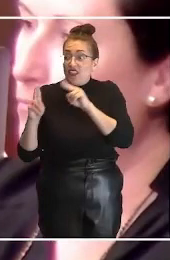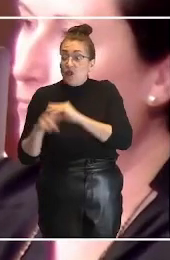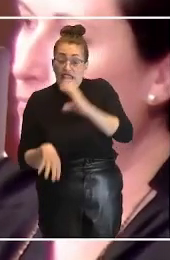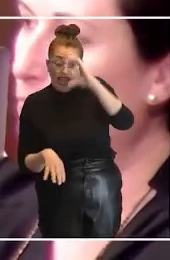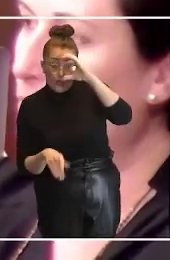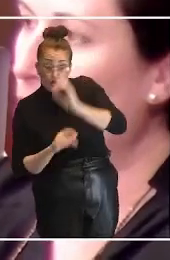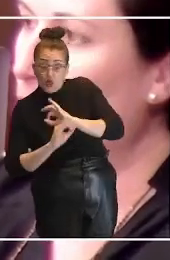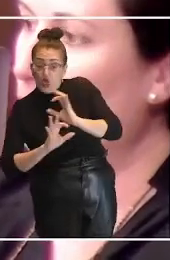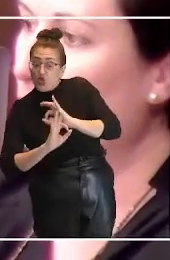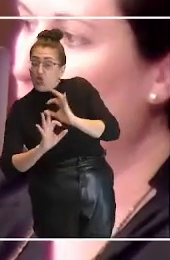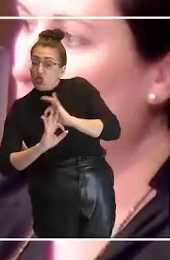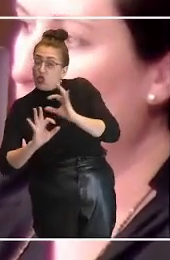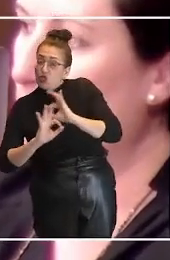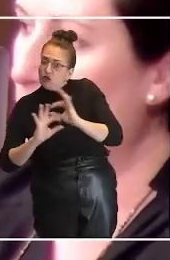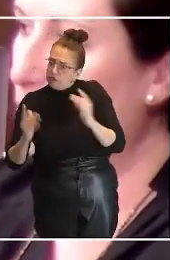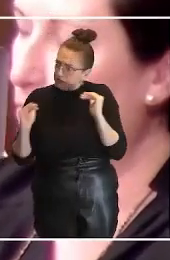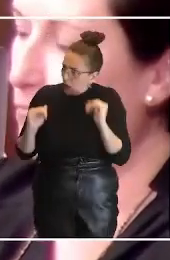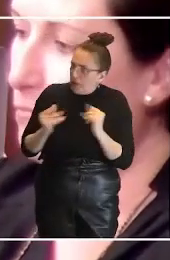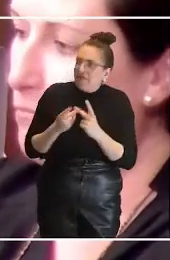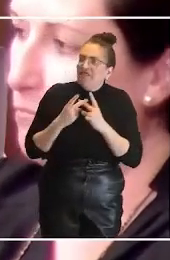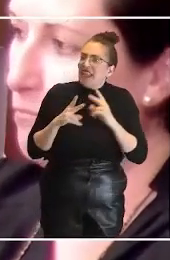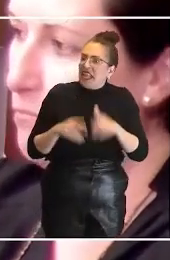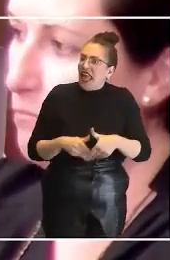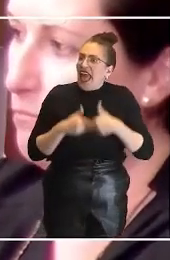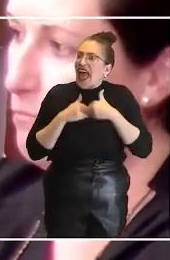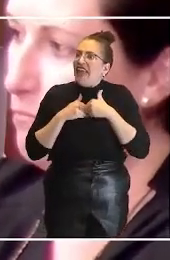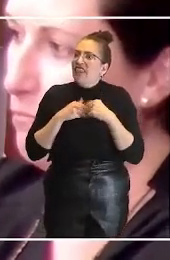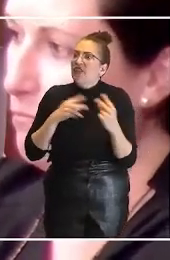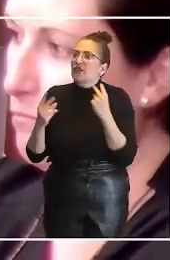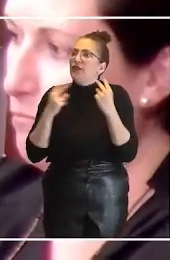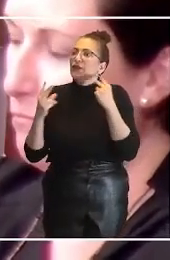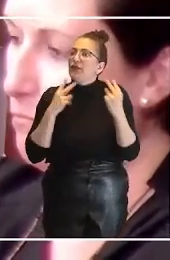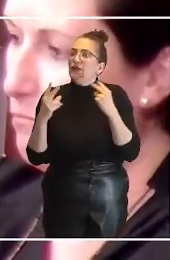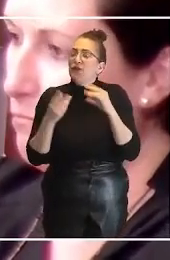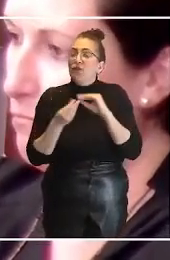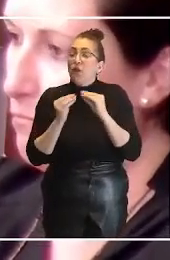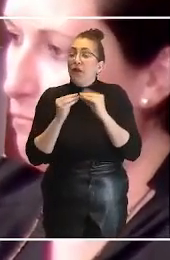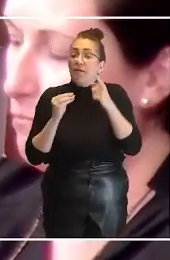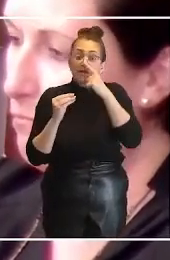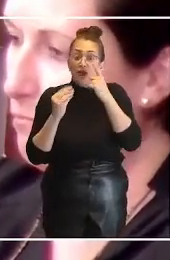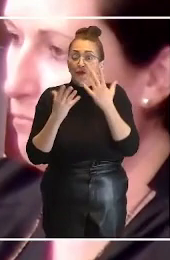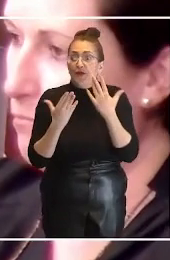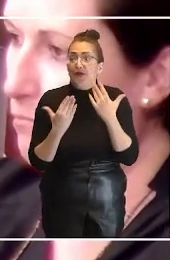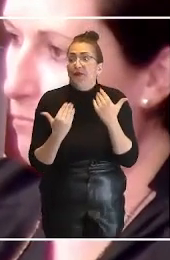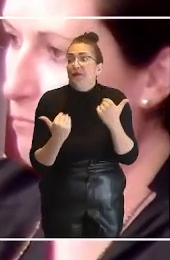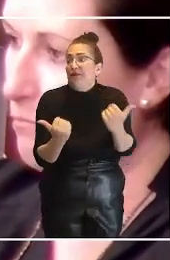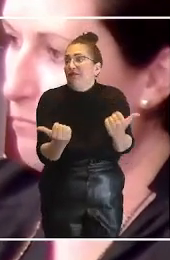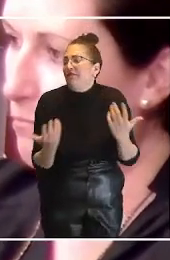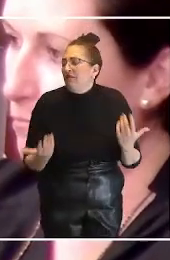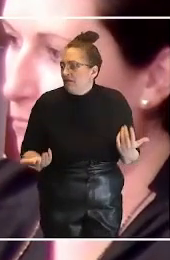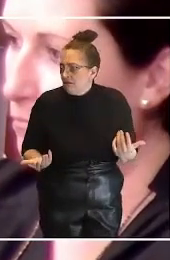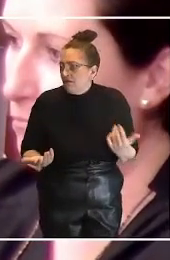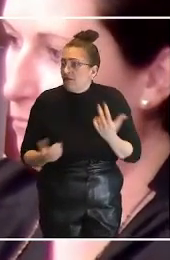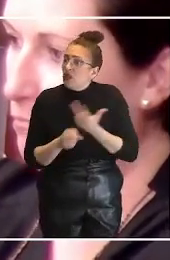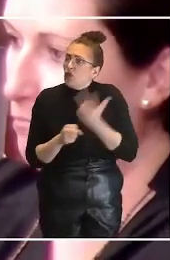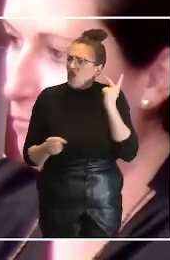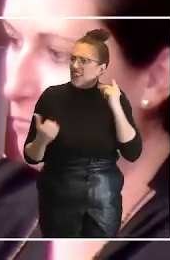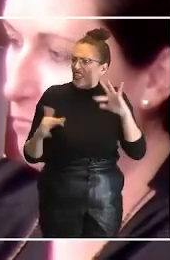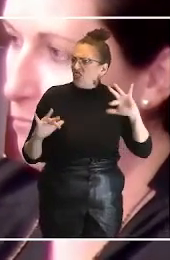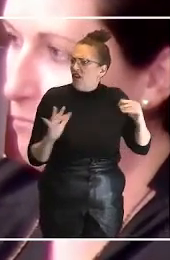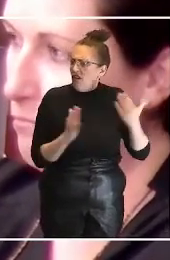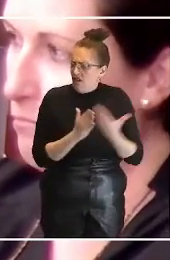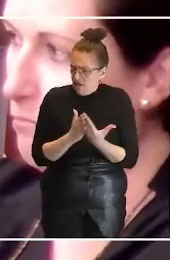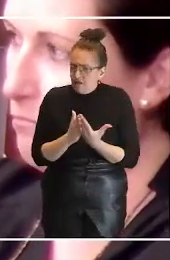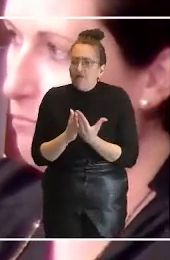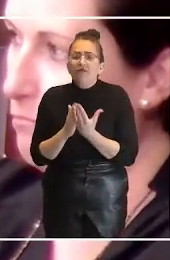pour autant font le rayonnement de notre ville et sont durement impactés par le repli idéologique que nous connaissons depuis 3 ans. Aucun soutien aussi du